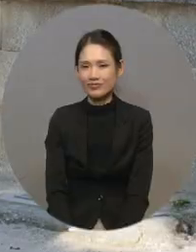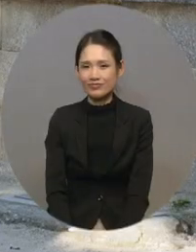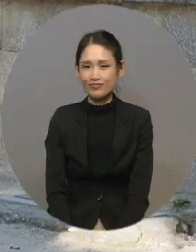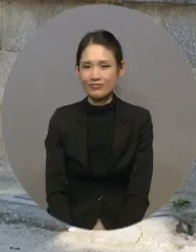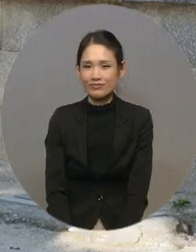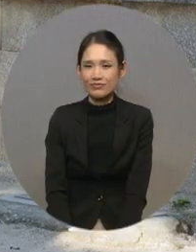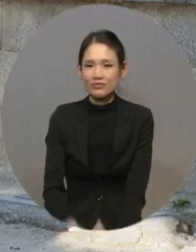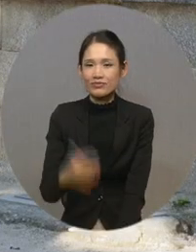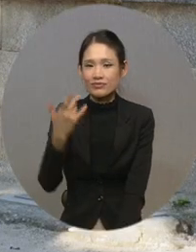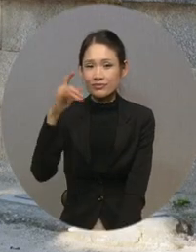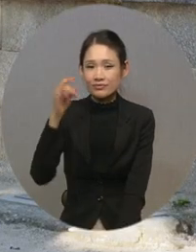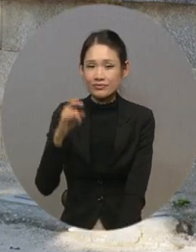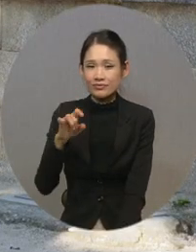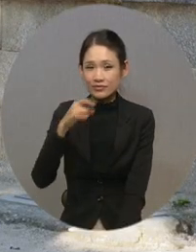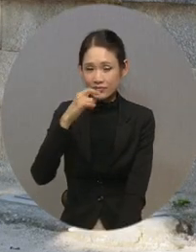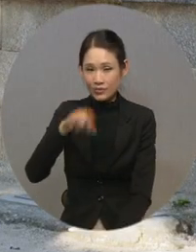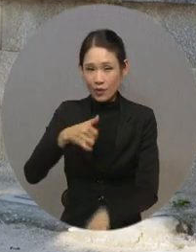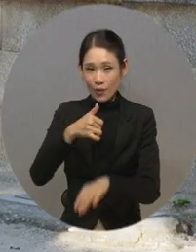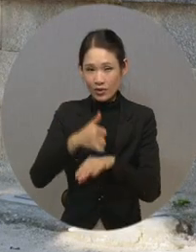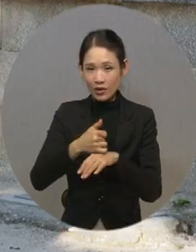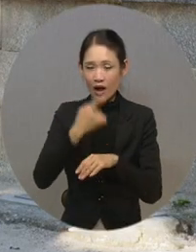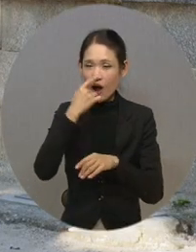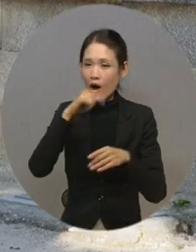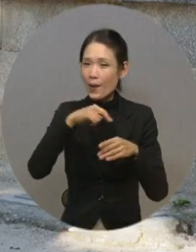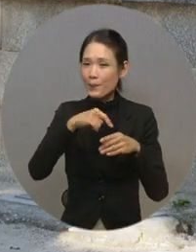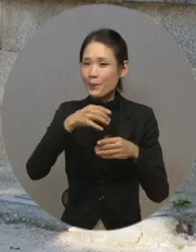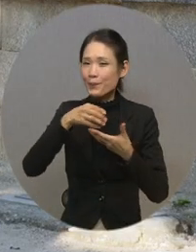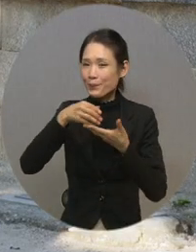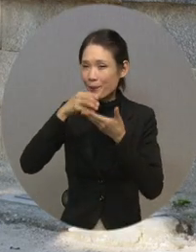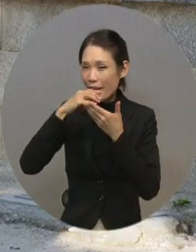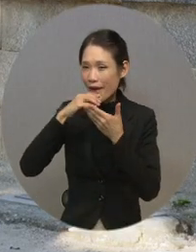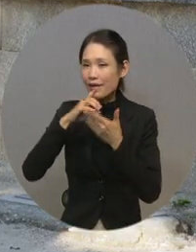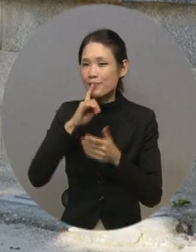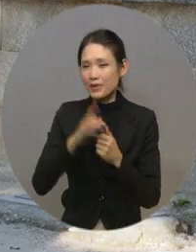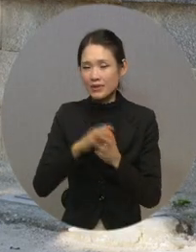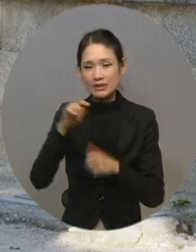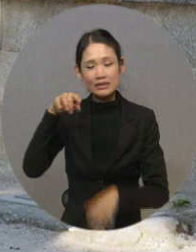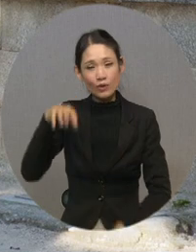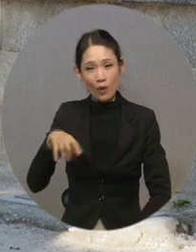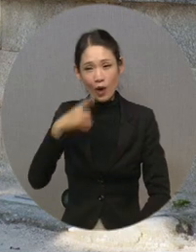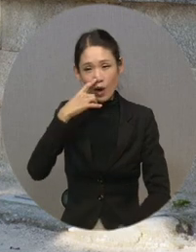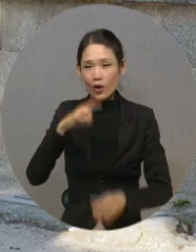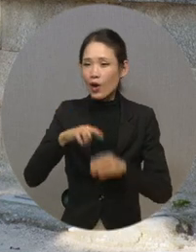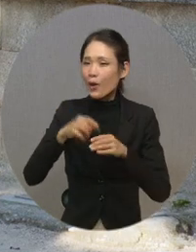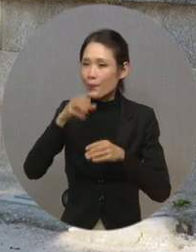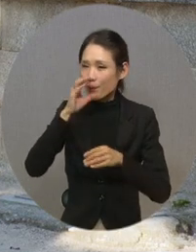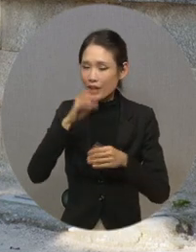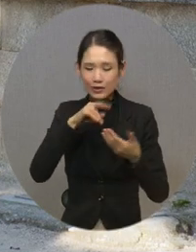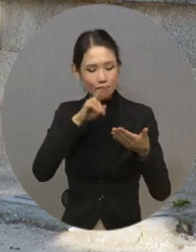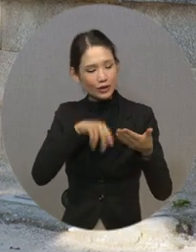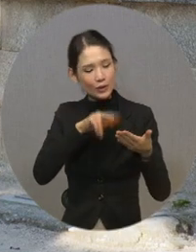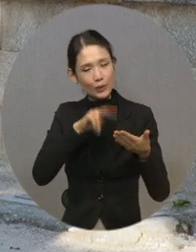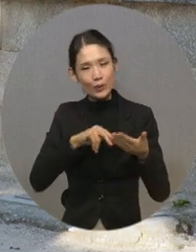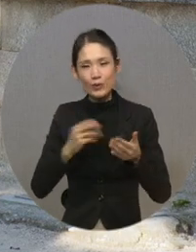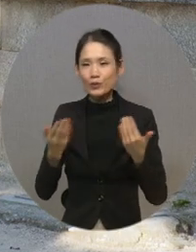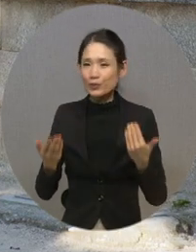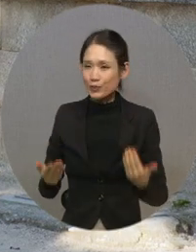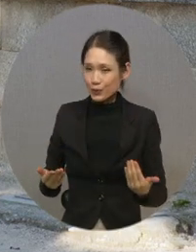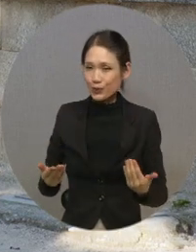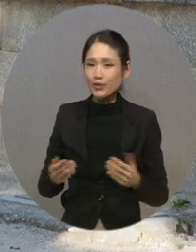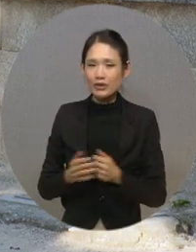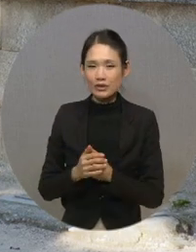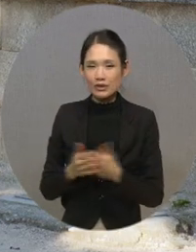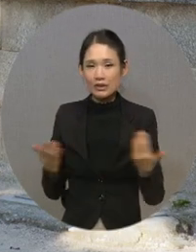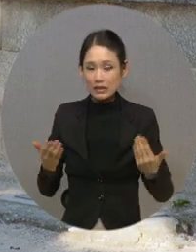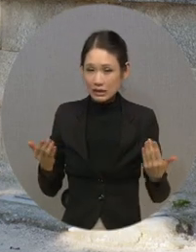고종 황제는 커피를 즐겨 마셨다고 하죠. 이곳에서 커피를 마시고 책도 읽고 휴식을 취하고 또 법문을